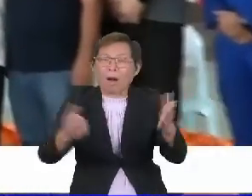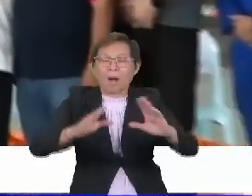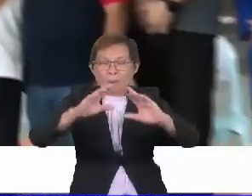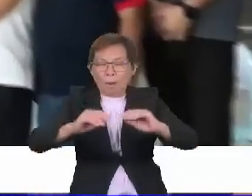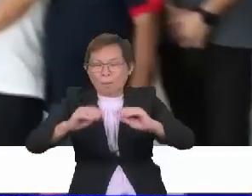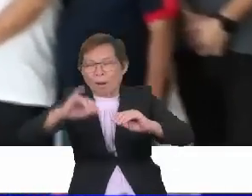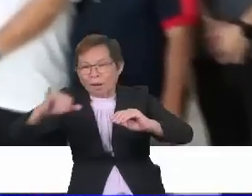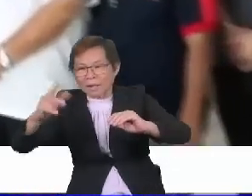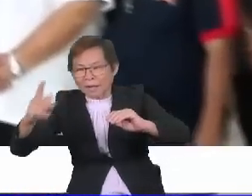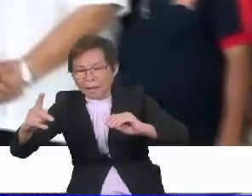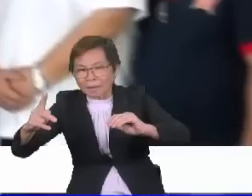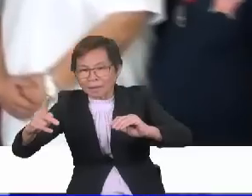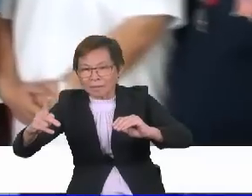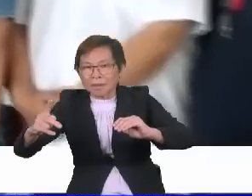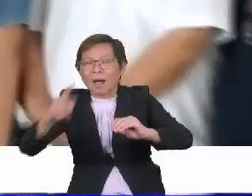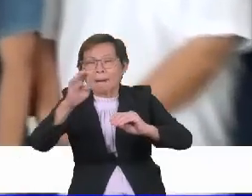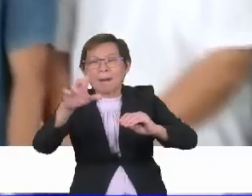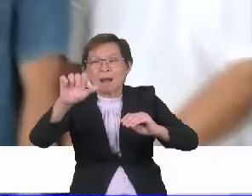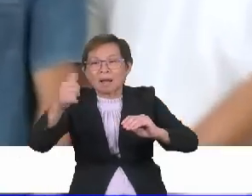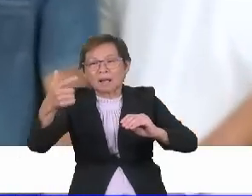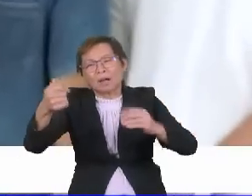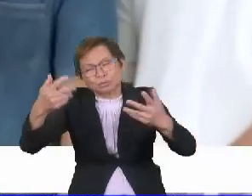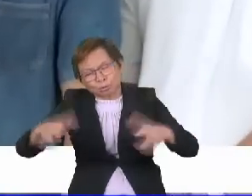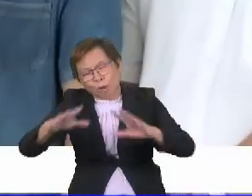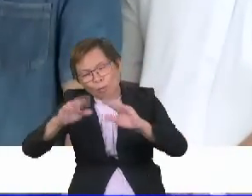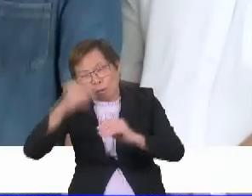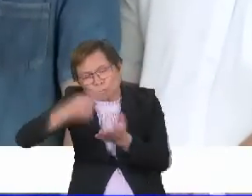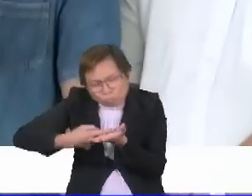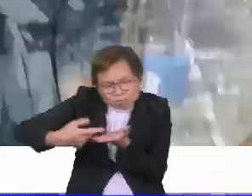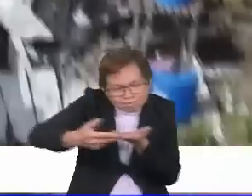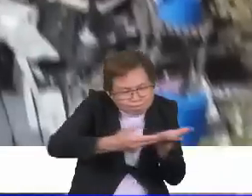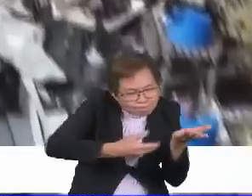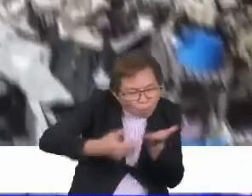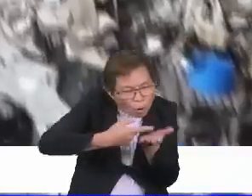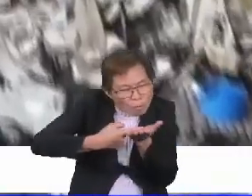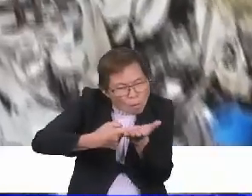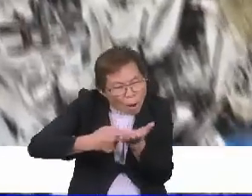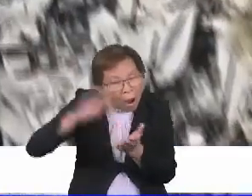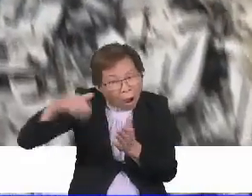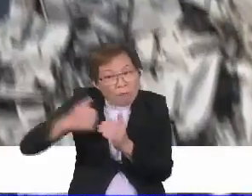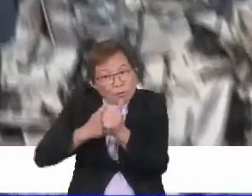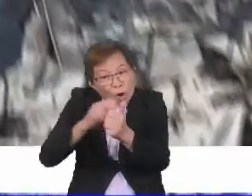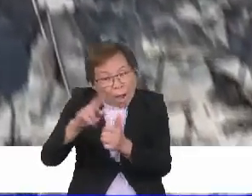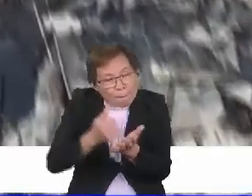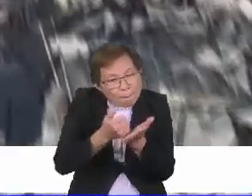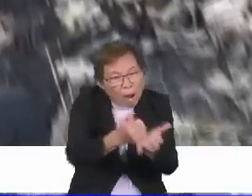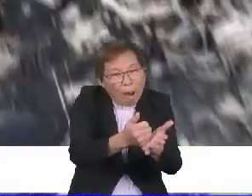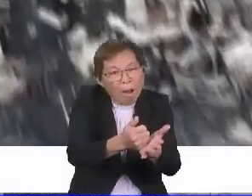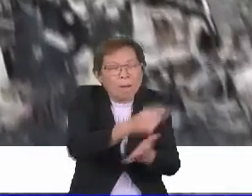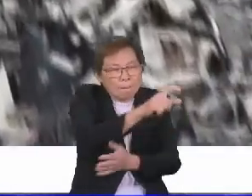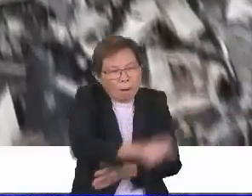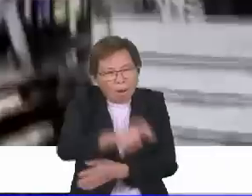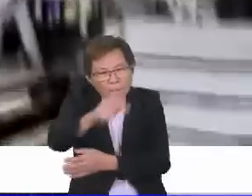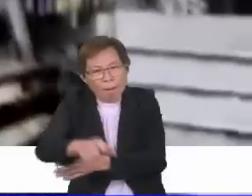musyaratnya pengurusan Bencana Daerah telah dijalankan bagi membincangkan bantuan-bantuan susulan yang akan disalurkan kepada bangsa